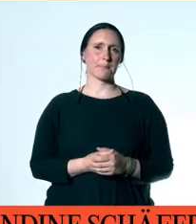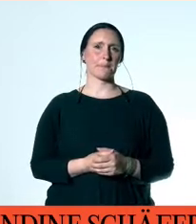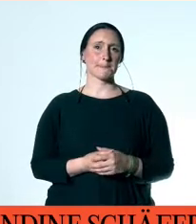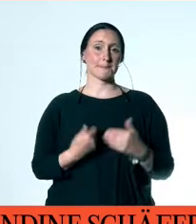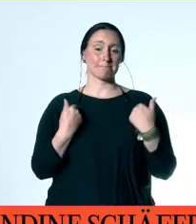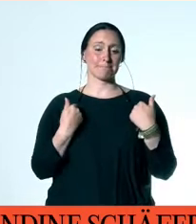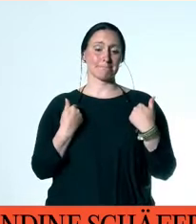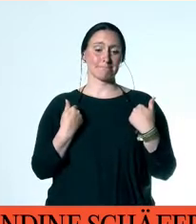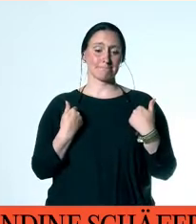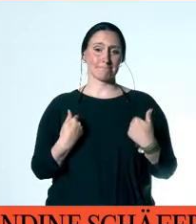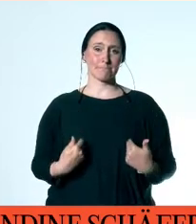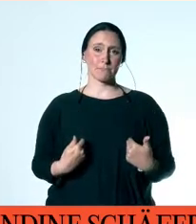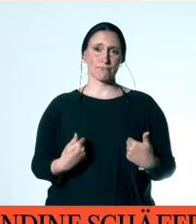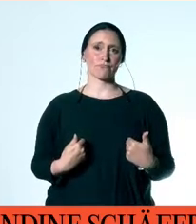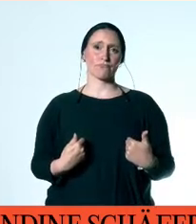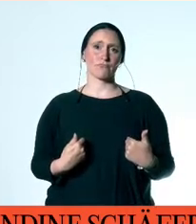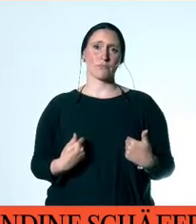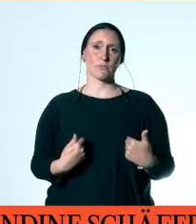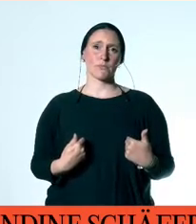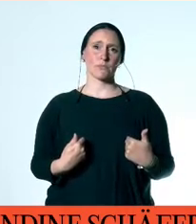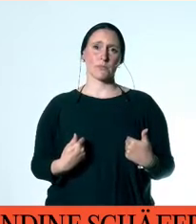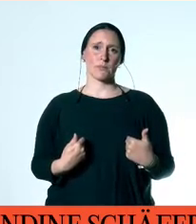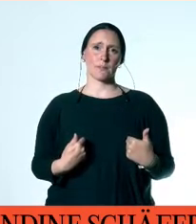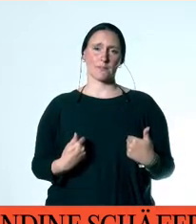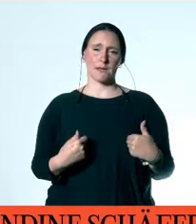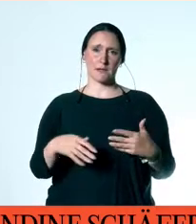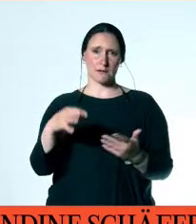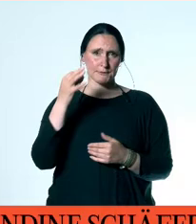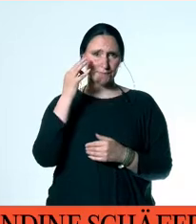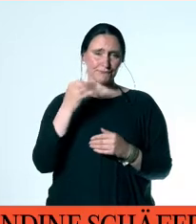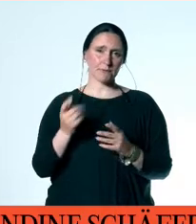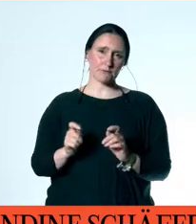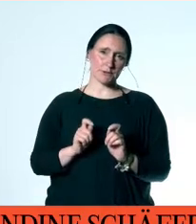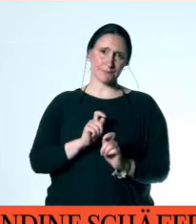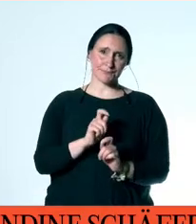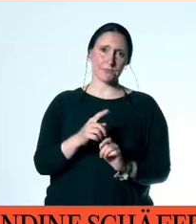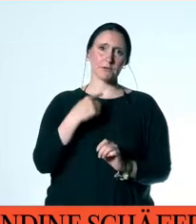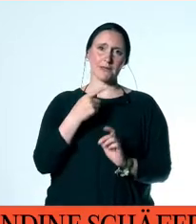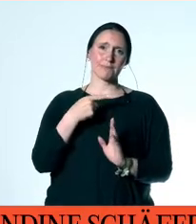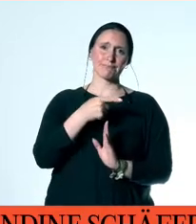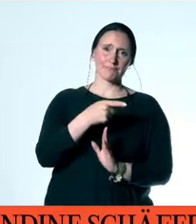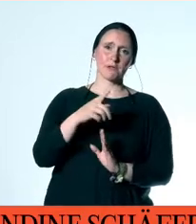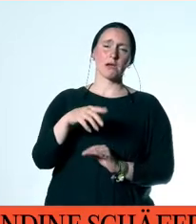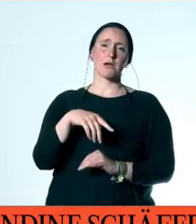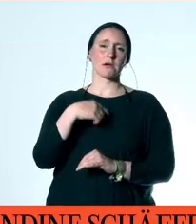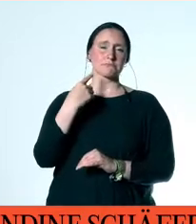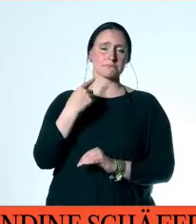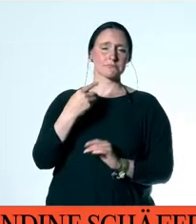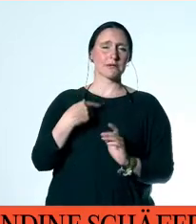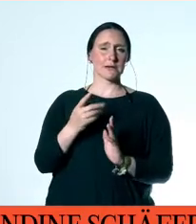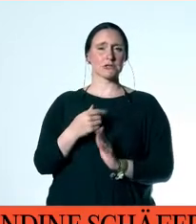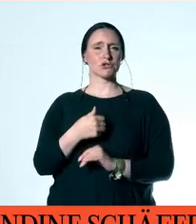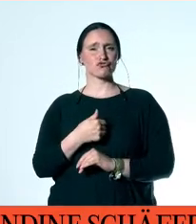in Aotearoa gegründet und will sich dafür einsetzen, dass queere und indigene